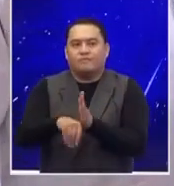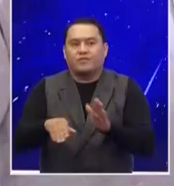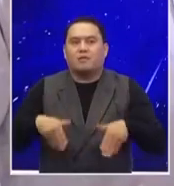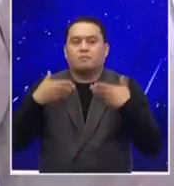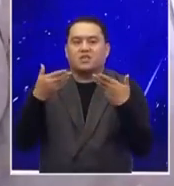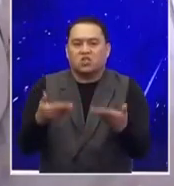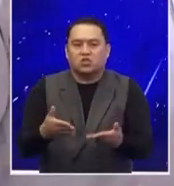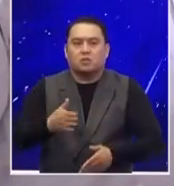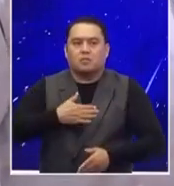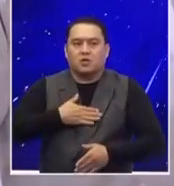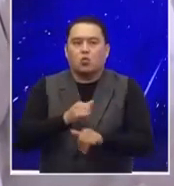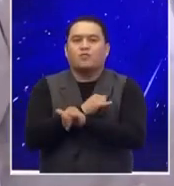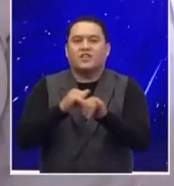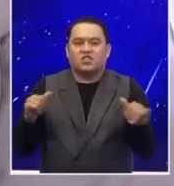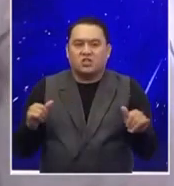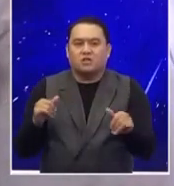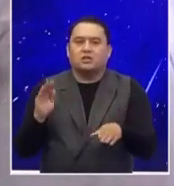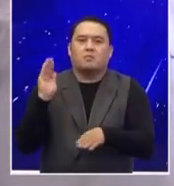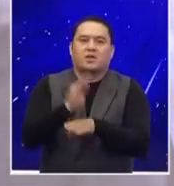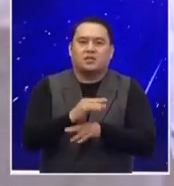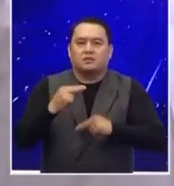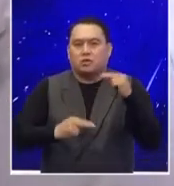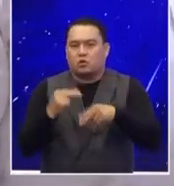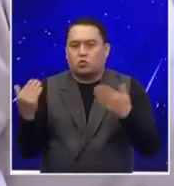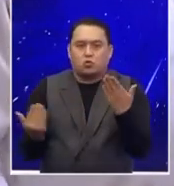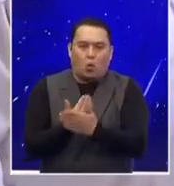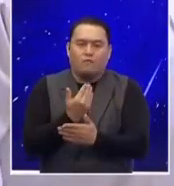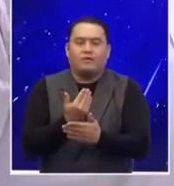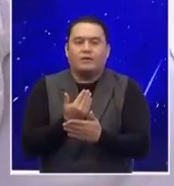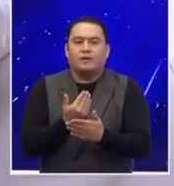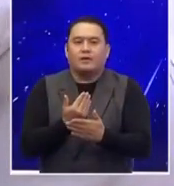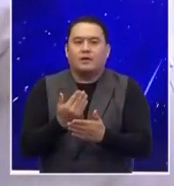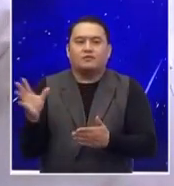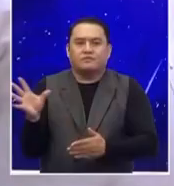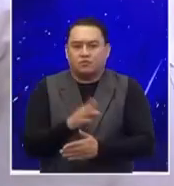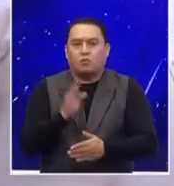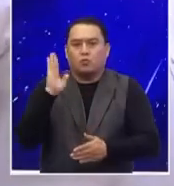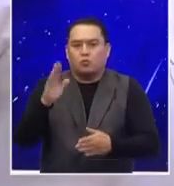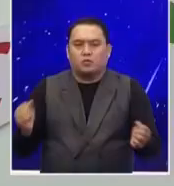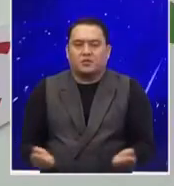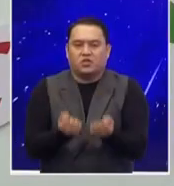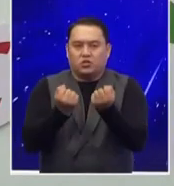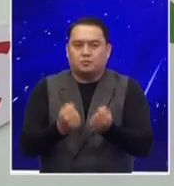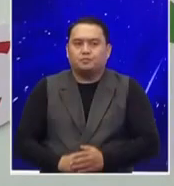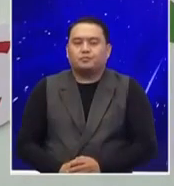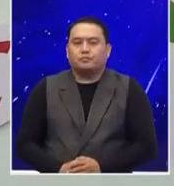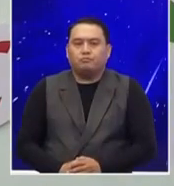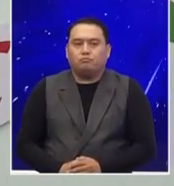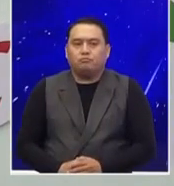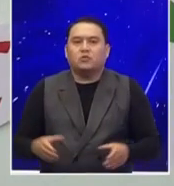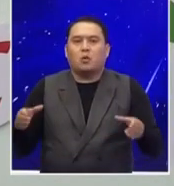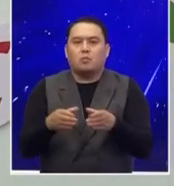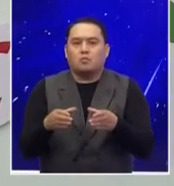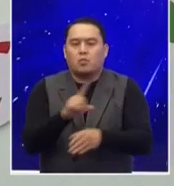предложения о расширении или строительстве нового здания, там, это все будет поддержано областью. После посещения